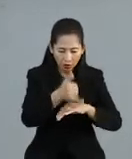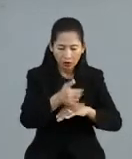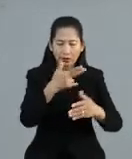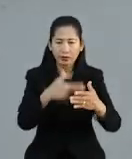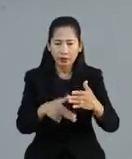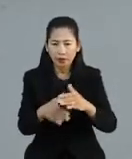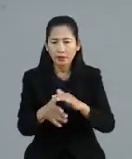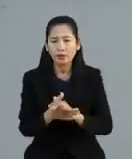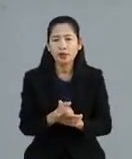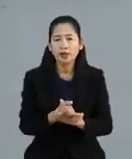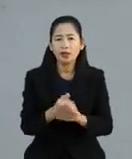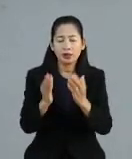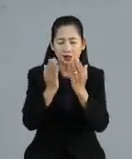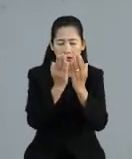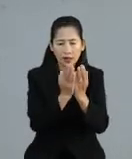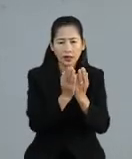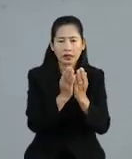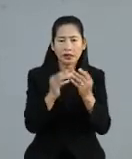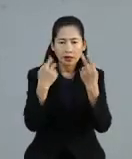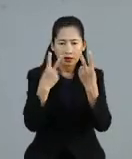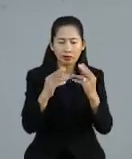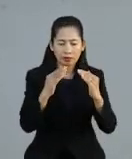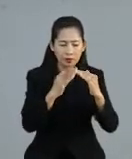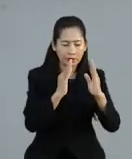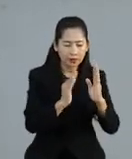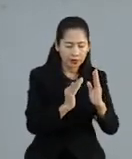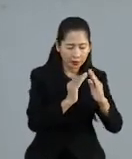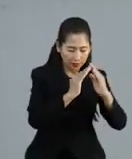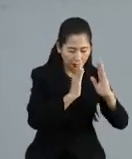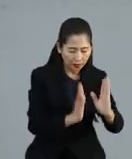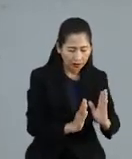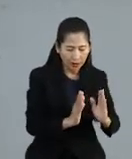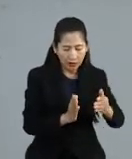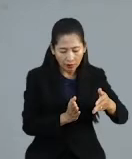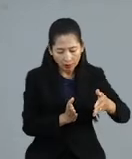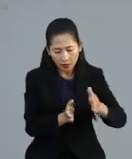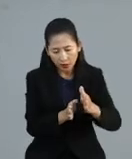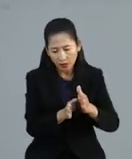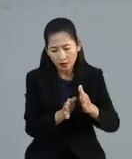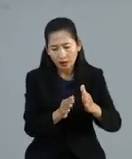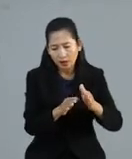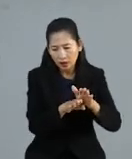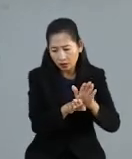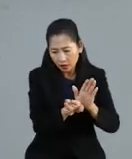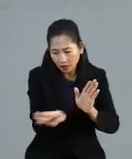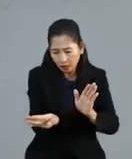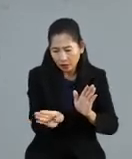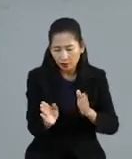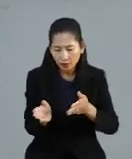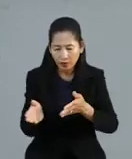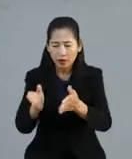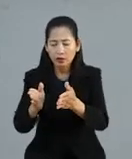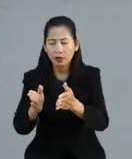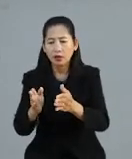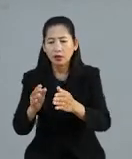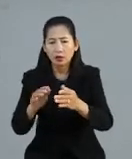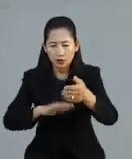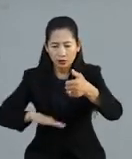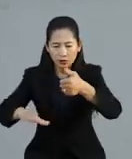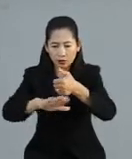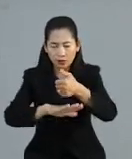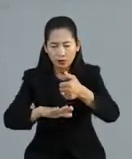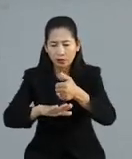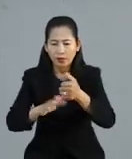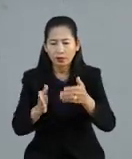Chà, chân này cụ ăn ở xó chung con cứ miên tê sụp hòa. Thả nò là cái pleasure tà máu xuân dễ